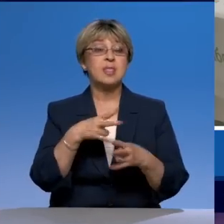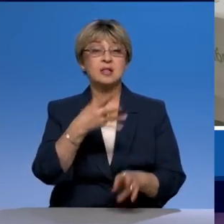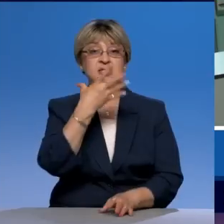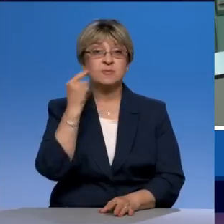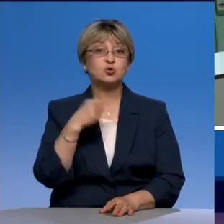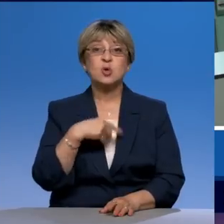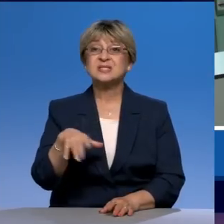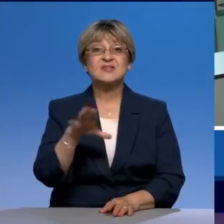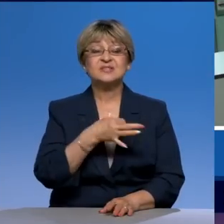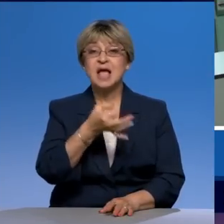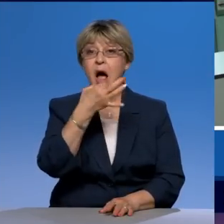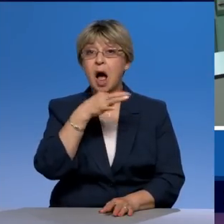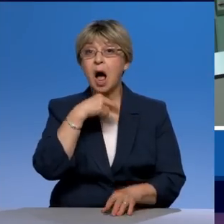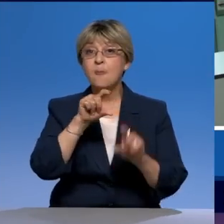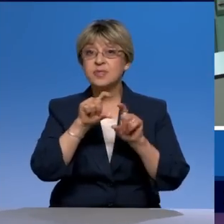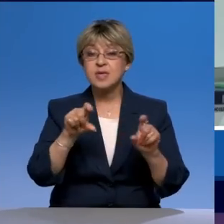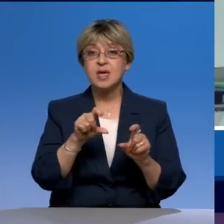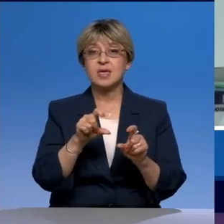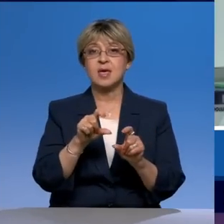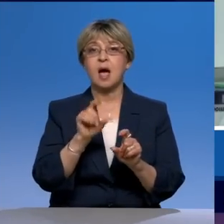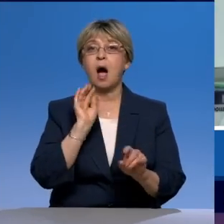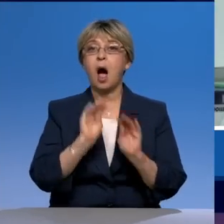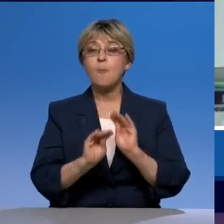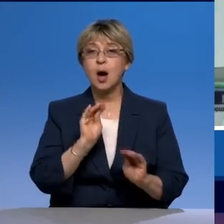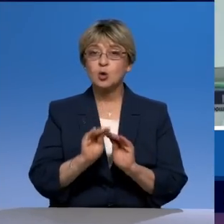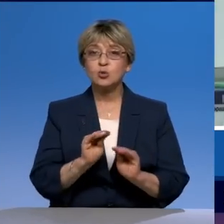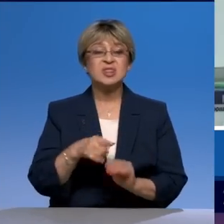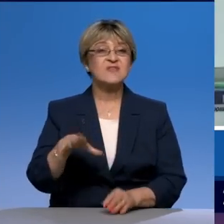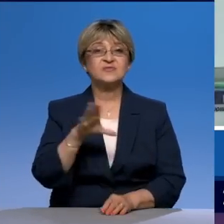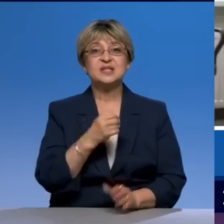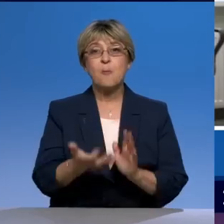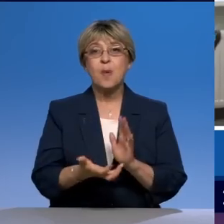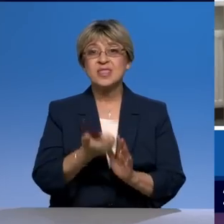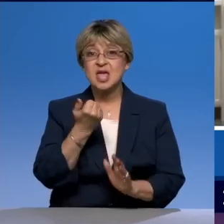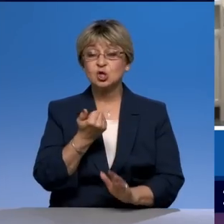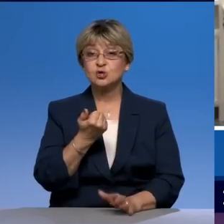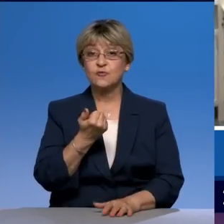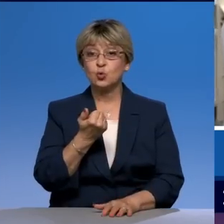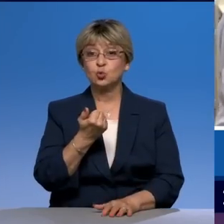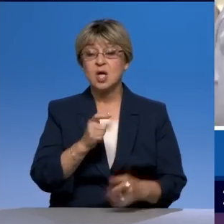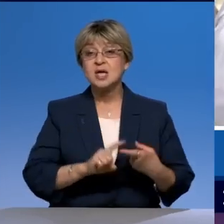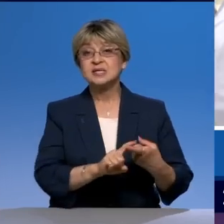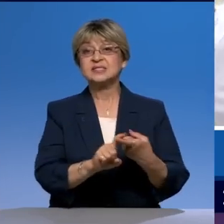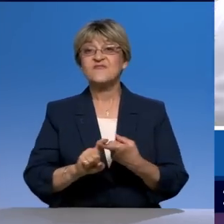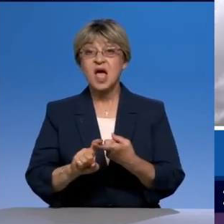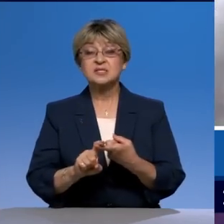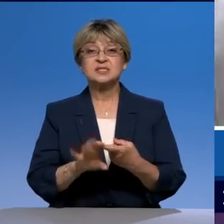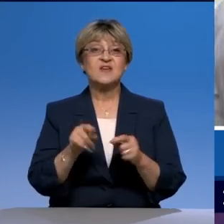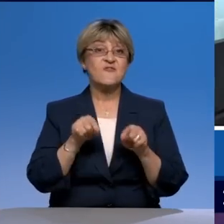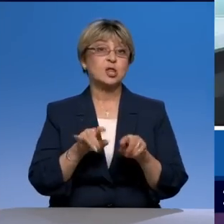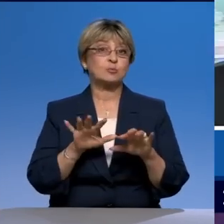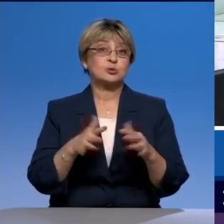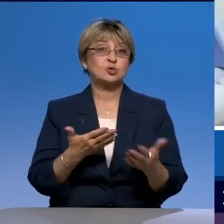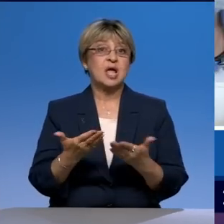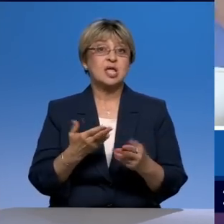все аптеки оборудованы, не все МИСы это поддерживают в лечебном учреждении. И поэтому в данном случае какие-то